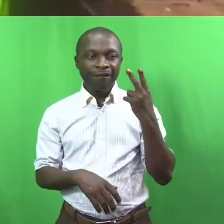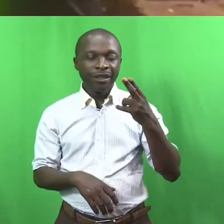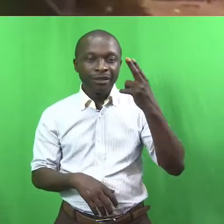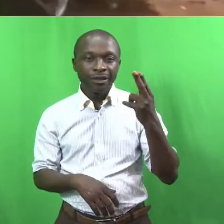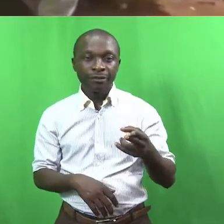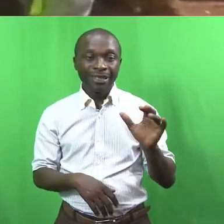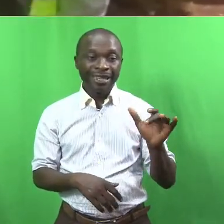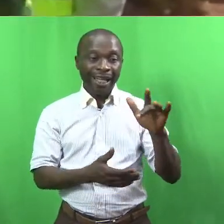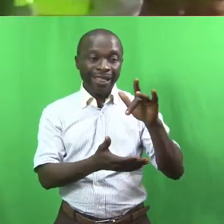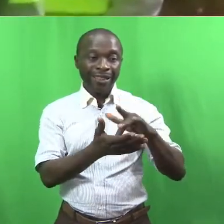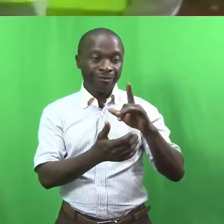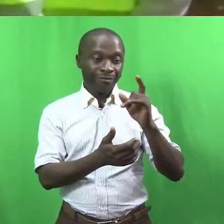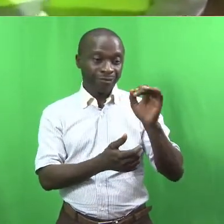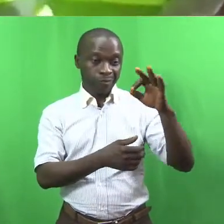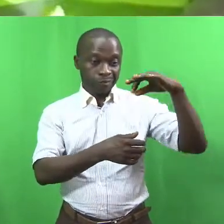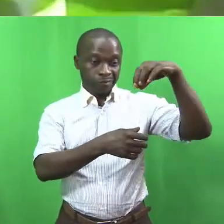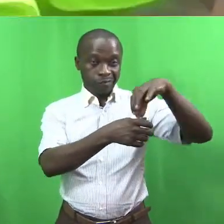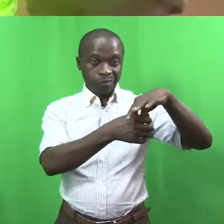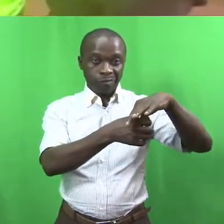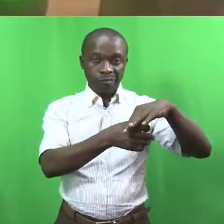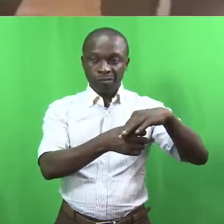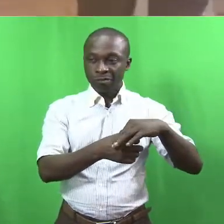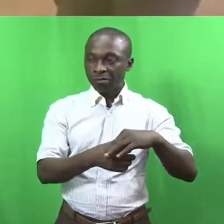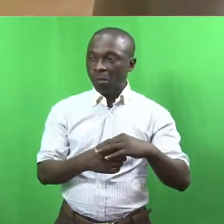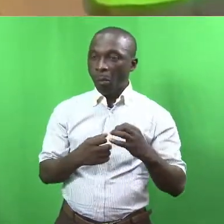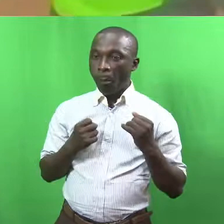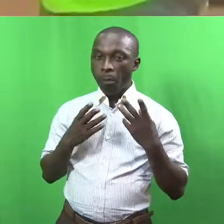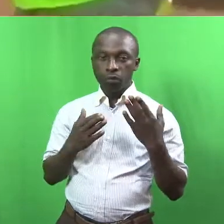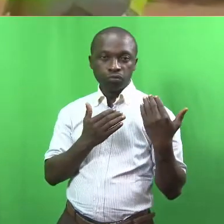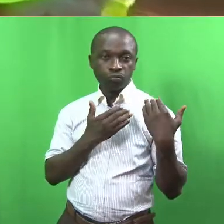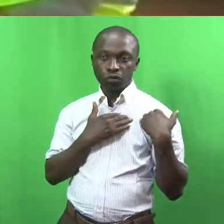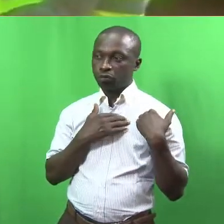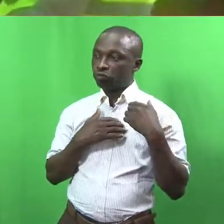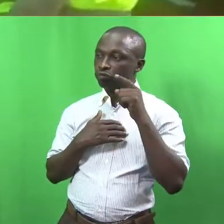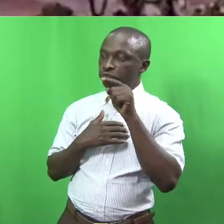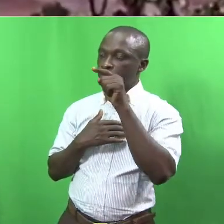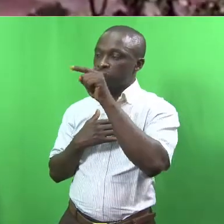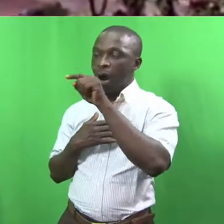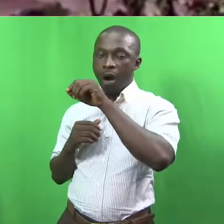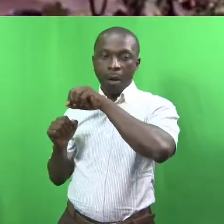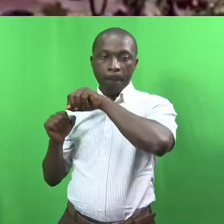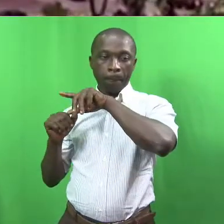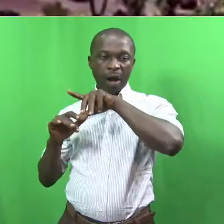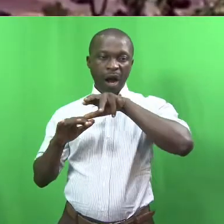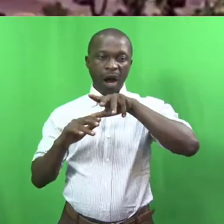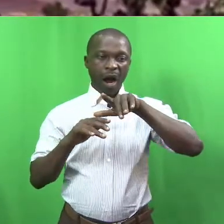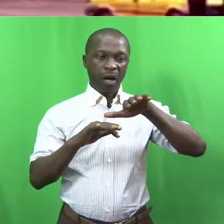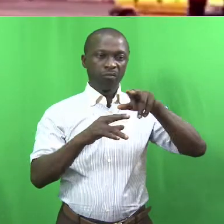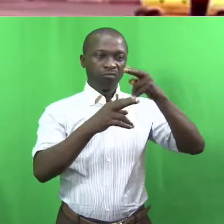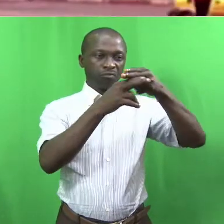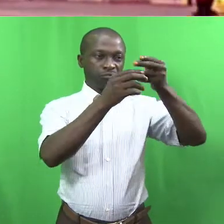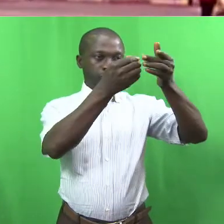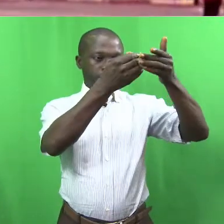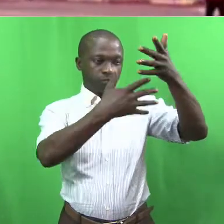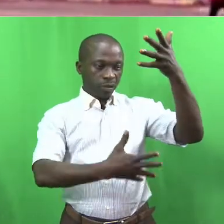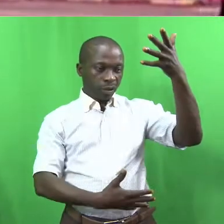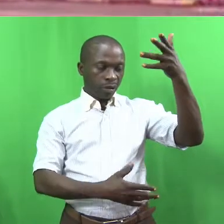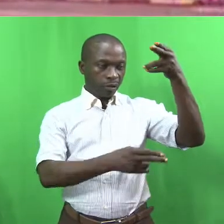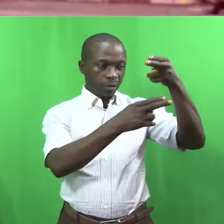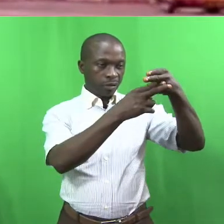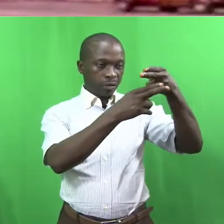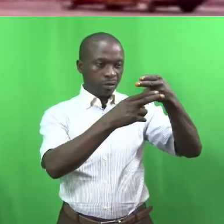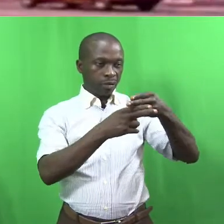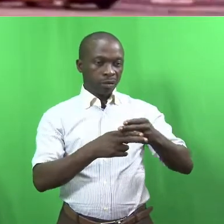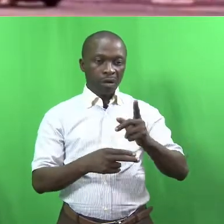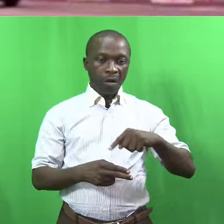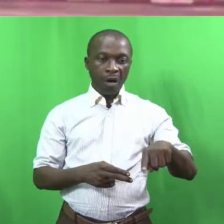vote, 293 chefs traditionnels de premier, deuxième et troisième degré inscrits sur les listes étaient attendus. Pour